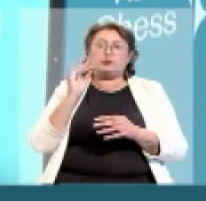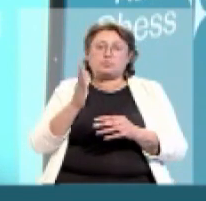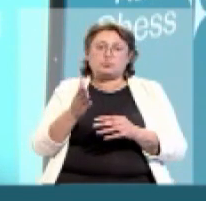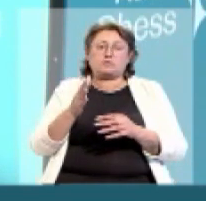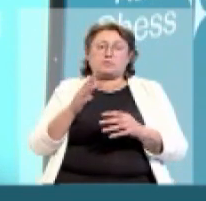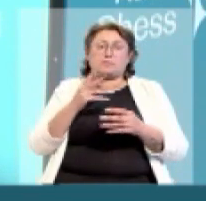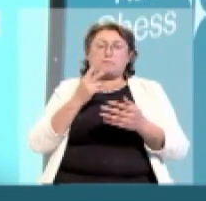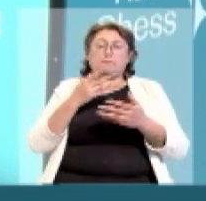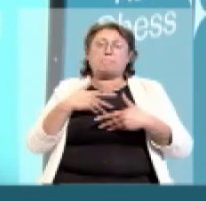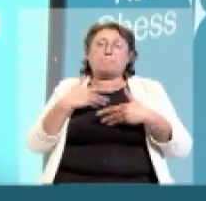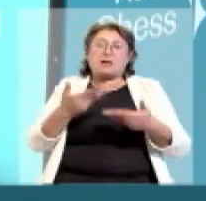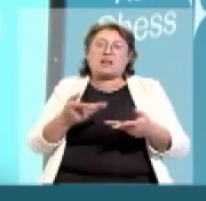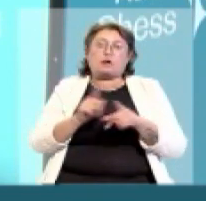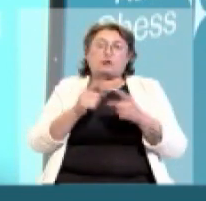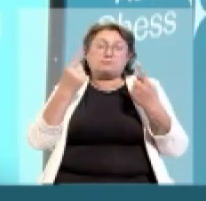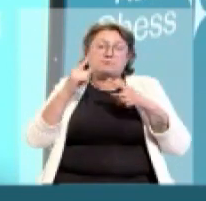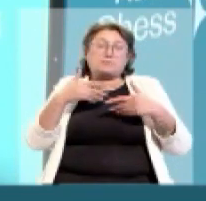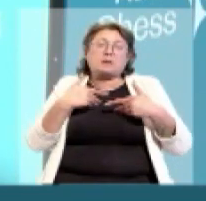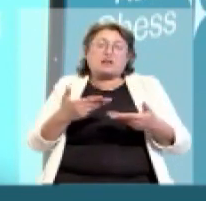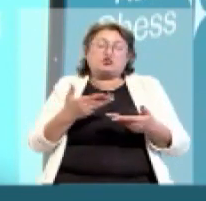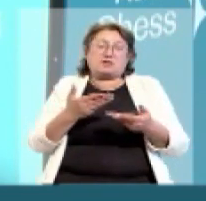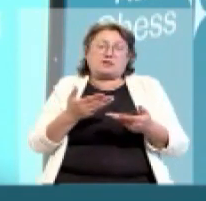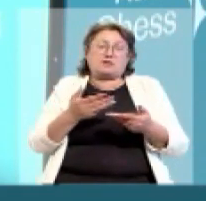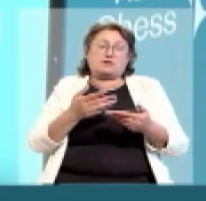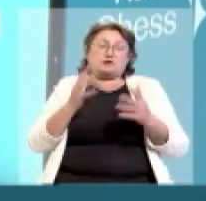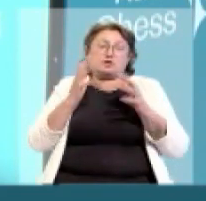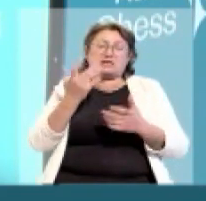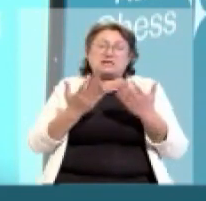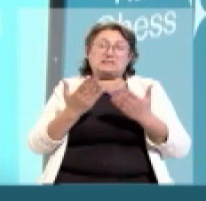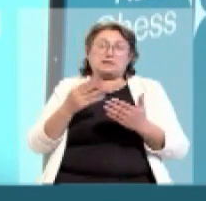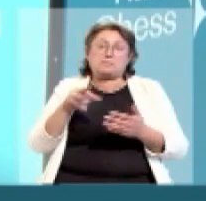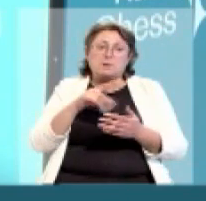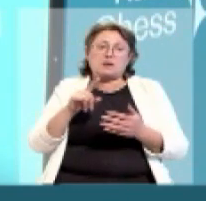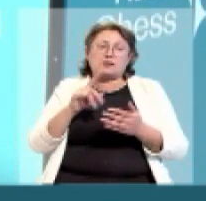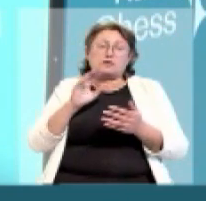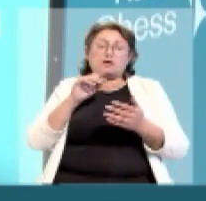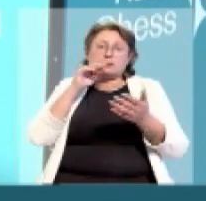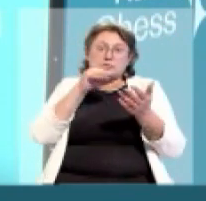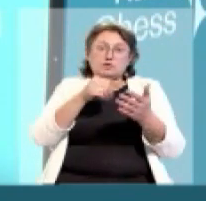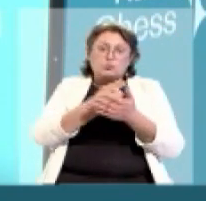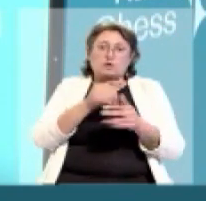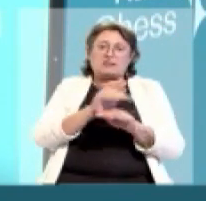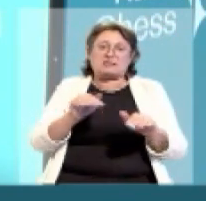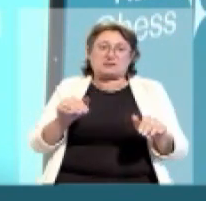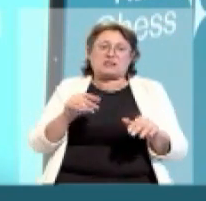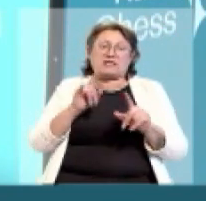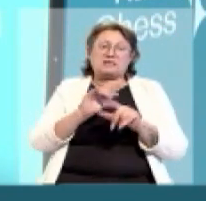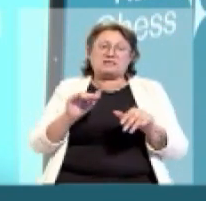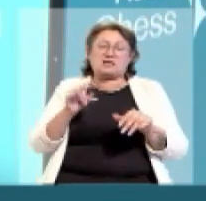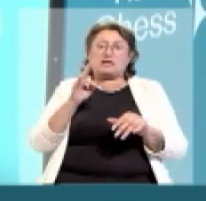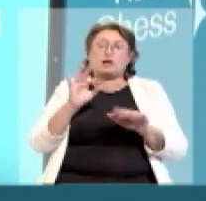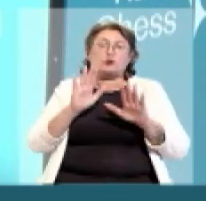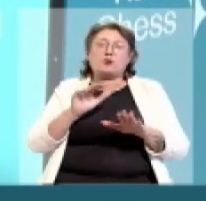буду проявлять такую инициативу серьезную при одном условии, если мы коснемся наших детей. Если, причем детей